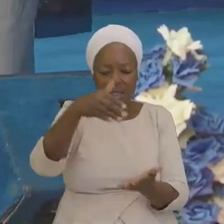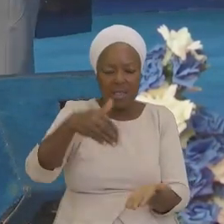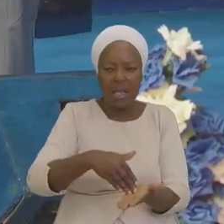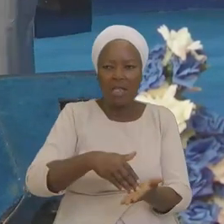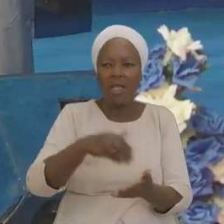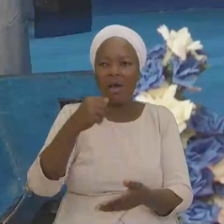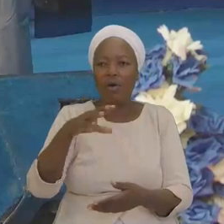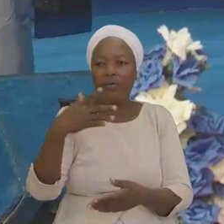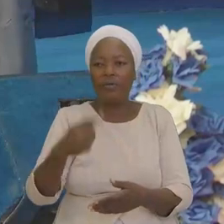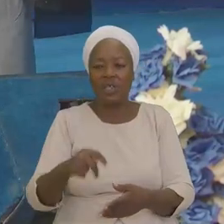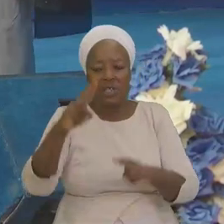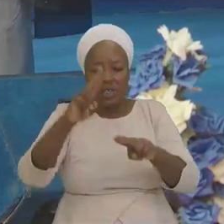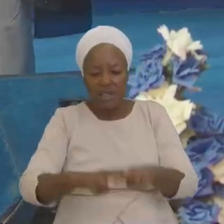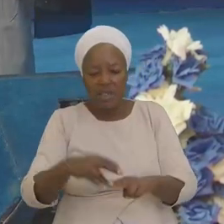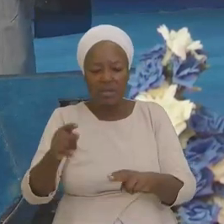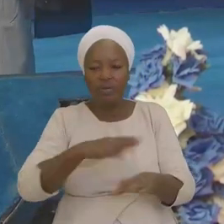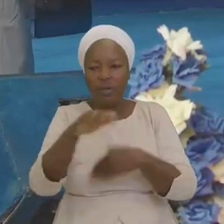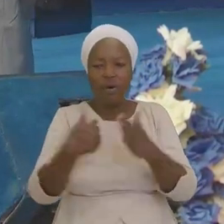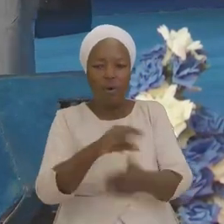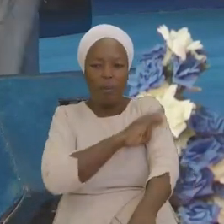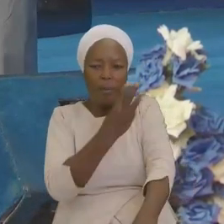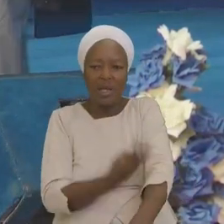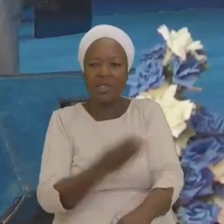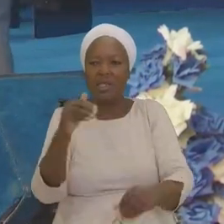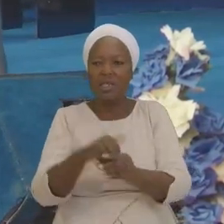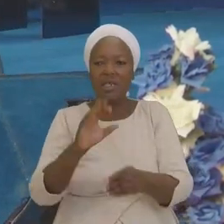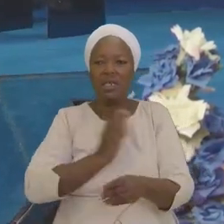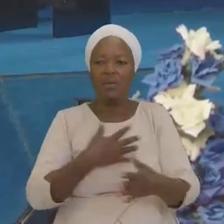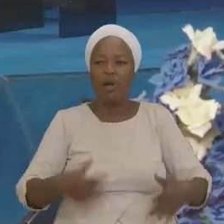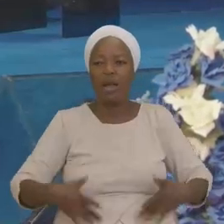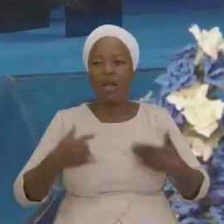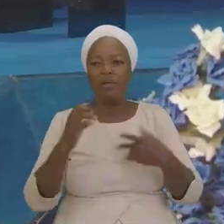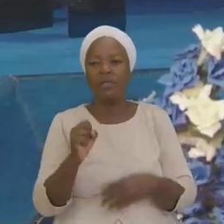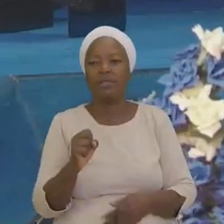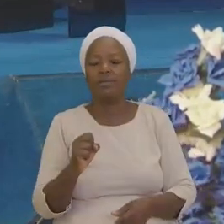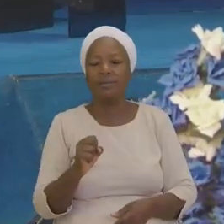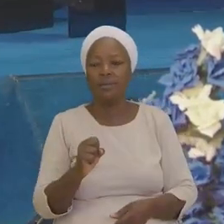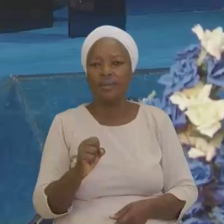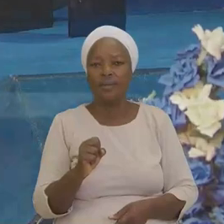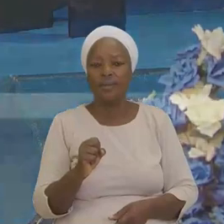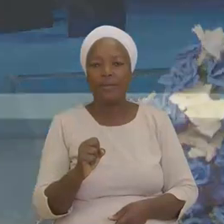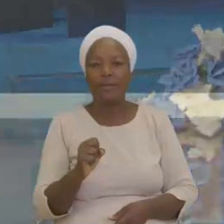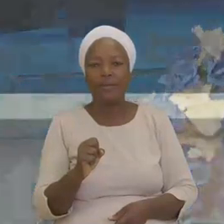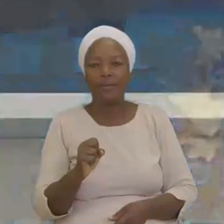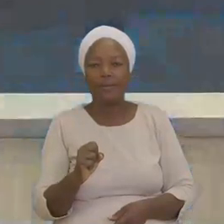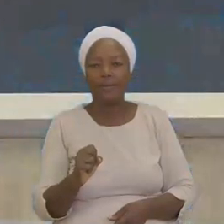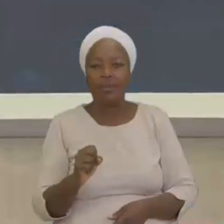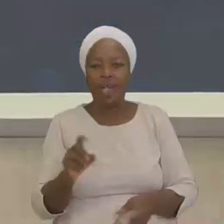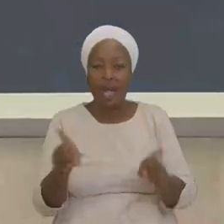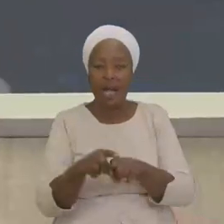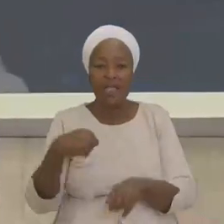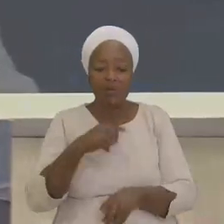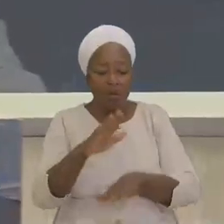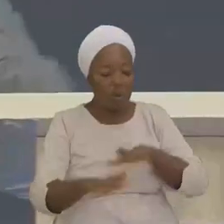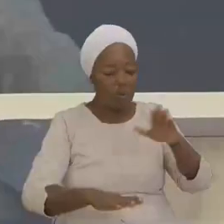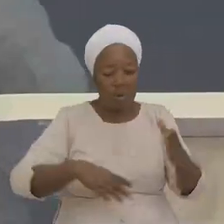saints, le centre du trône du Dieu Tout-Puissant dans nos vies.